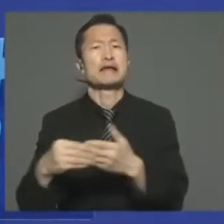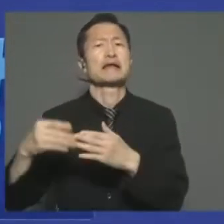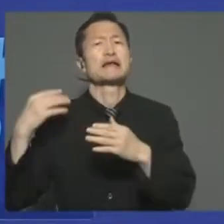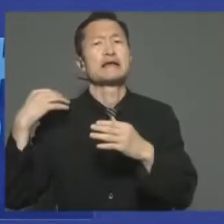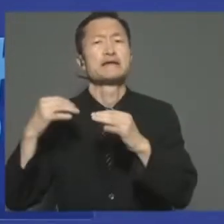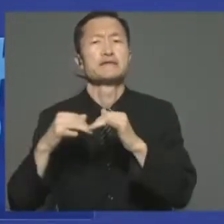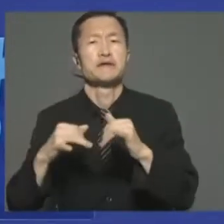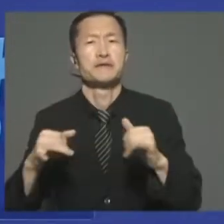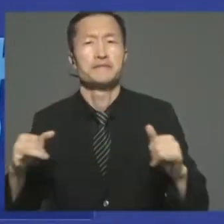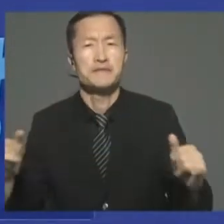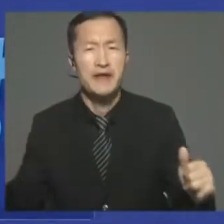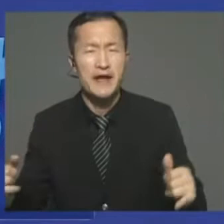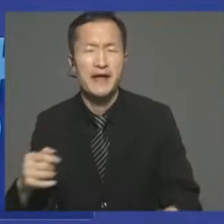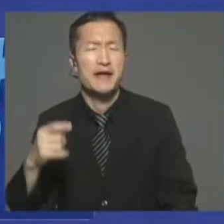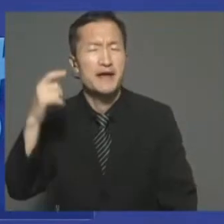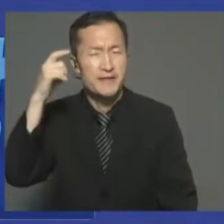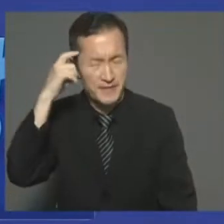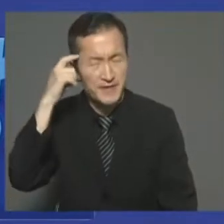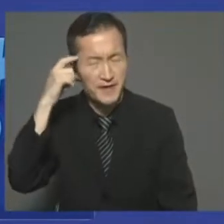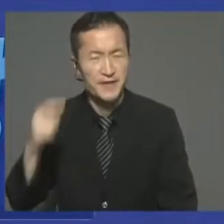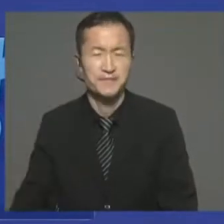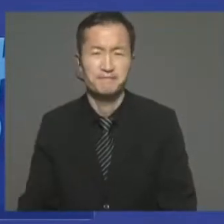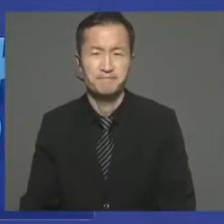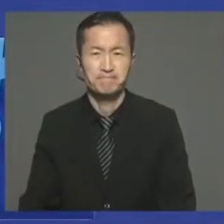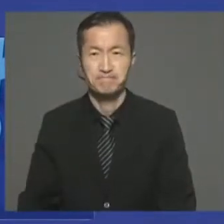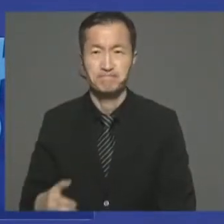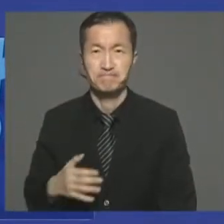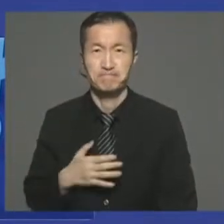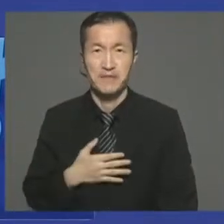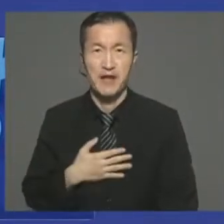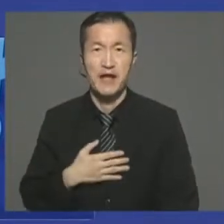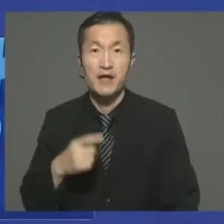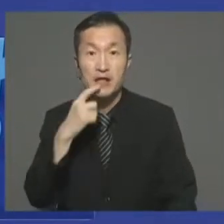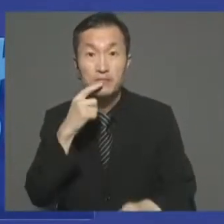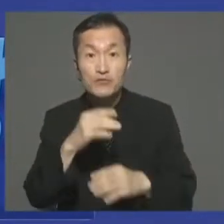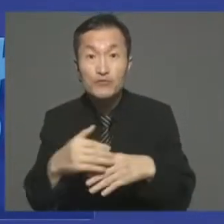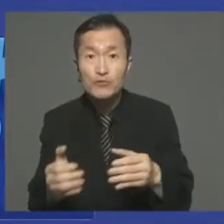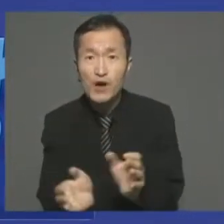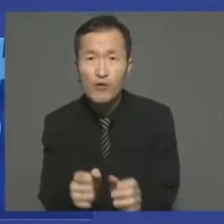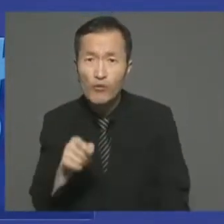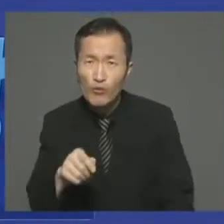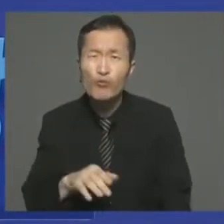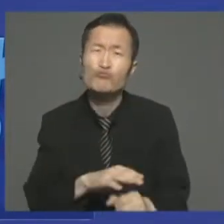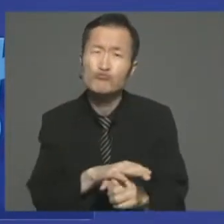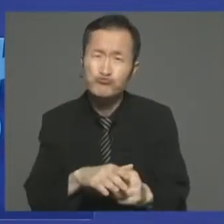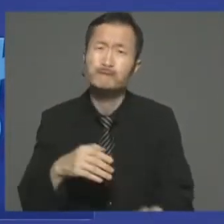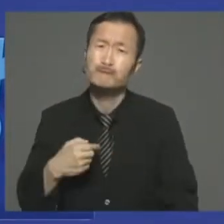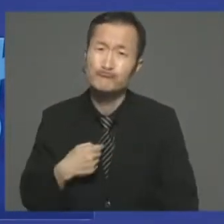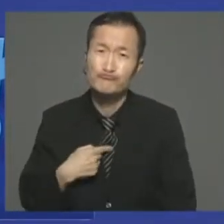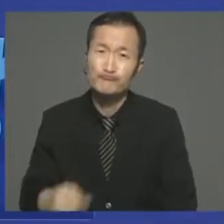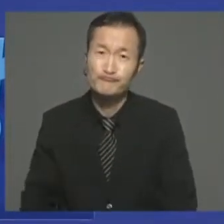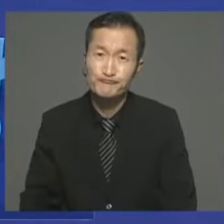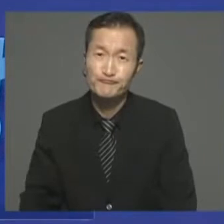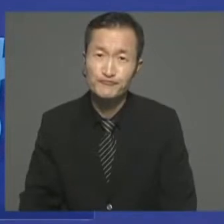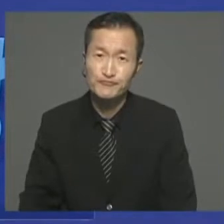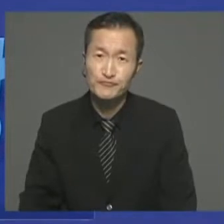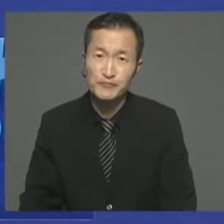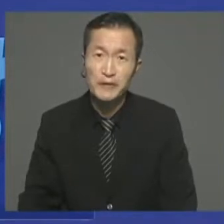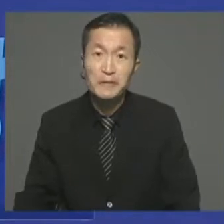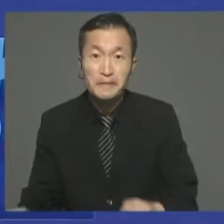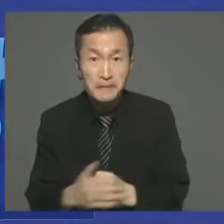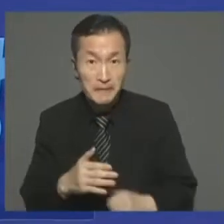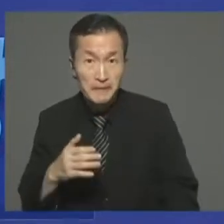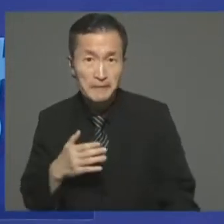최고의 사랑 표현이라고 저는 생각합니다. 박용진은 민주당을 사랑합니다. 그래서 그 설득과 자제를 요청하는